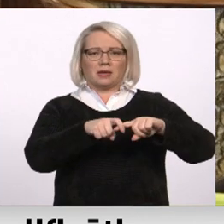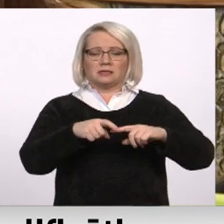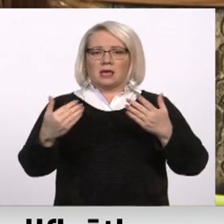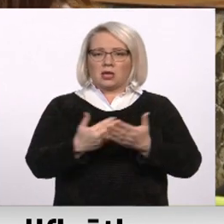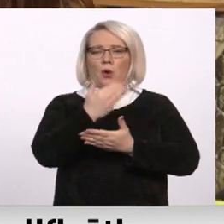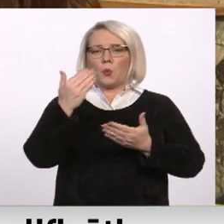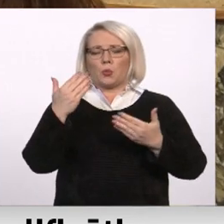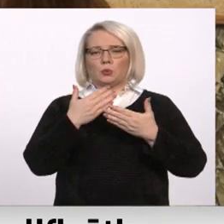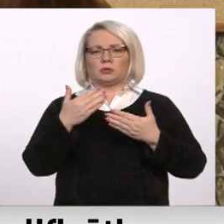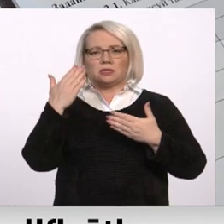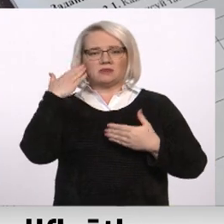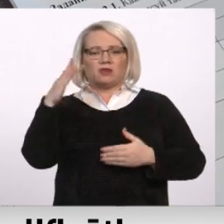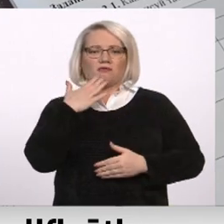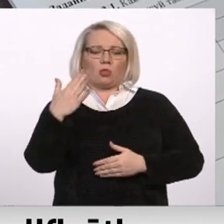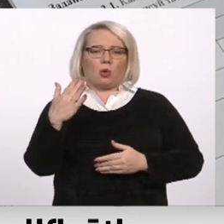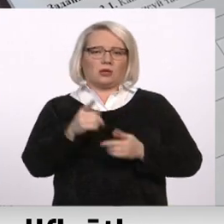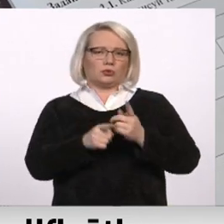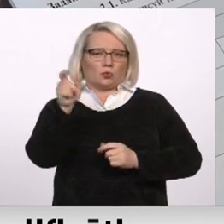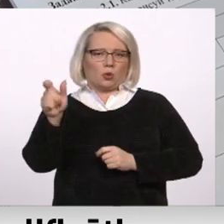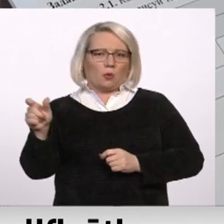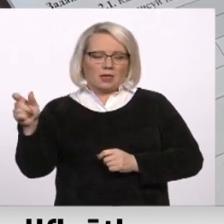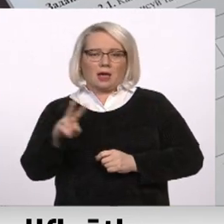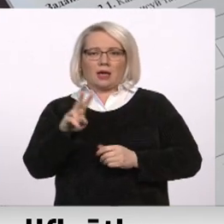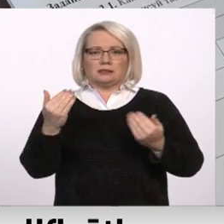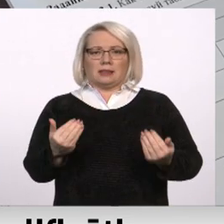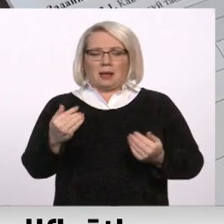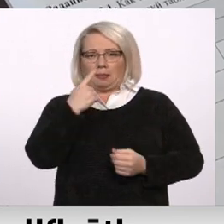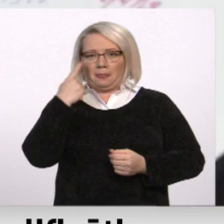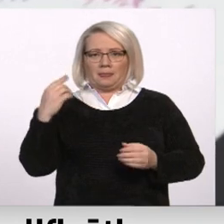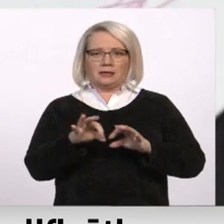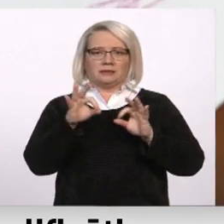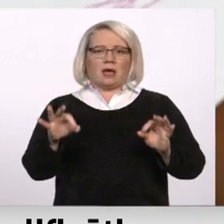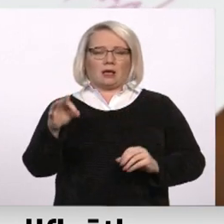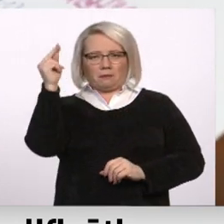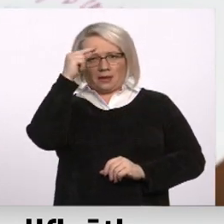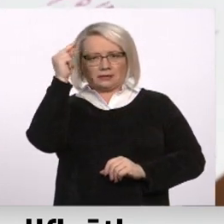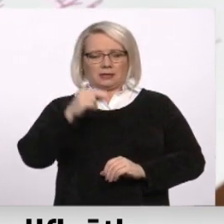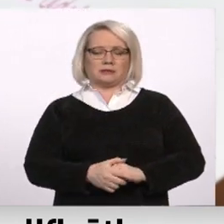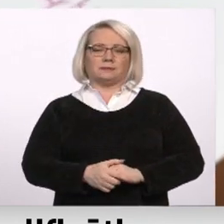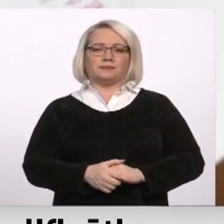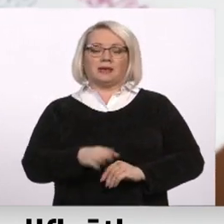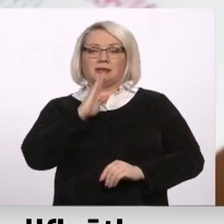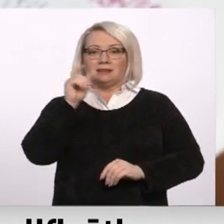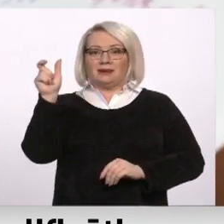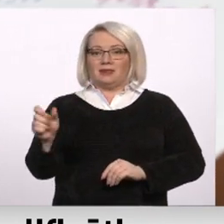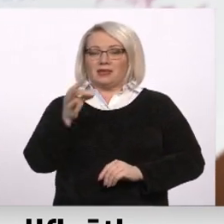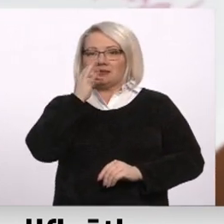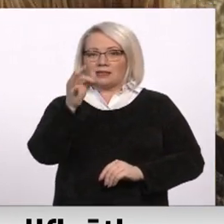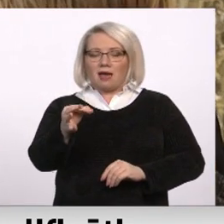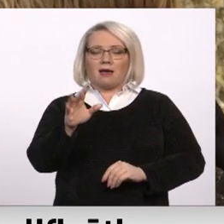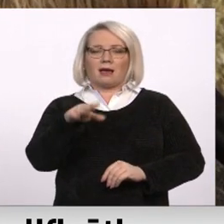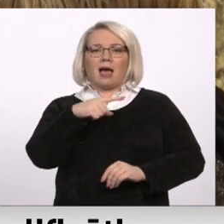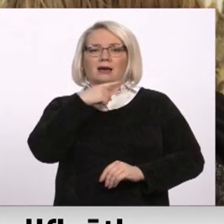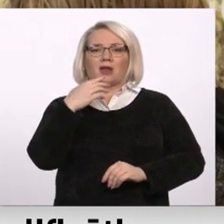jaunus svešvalodu skolotājus, kuri tikai tagad uzsāk studijas. Liena Voroņenko norāda, ka krievvalodas mācību spēku